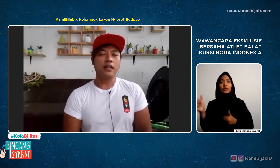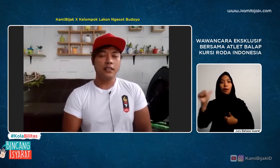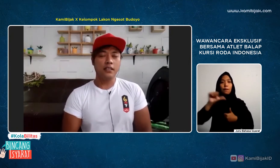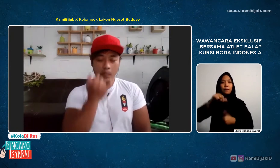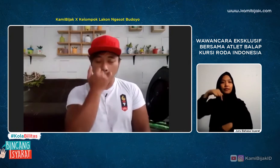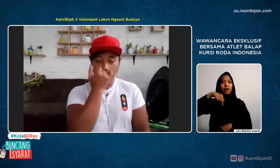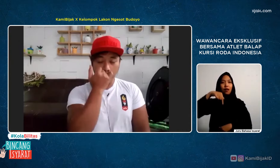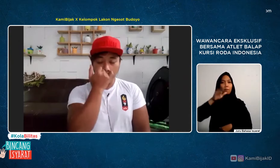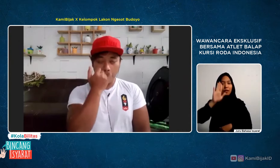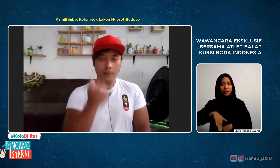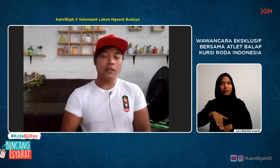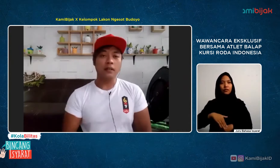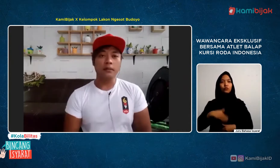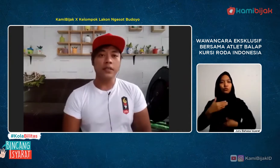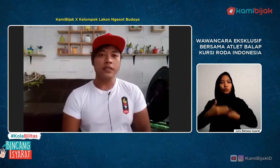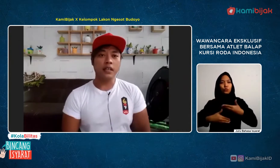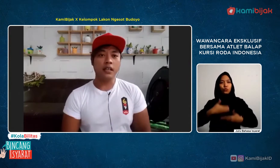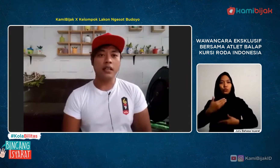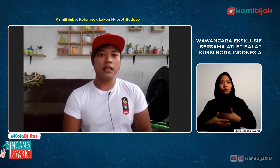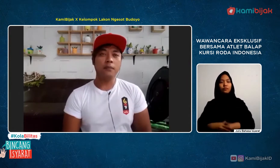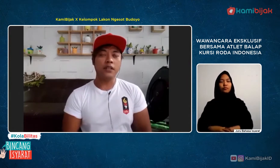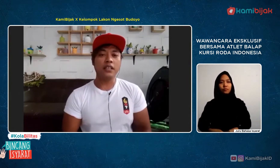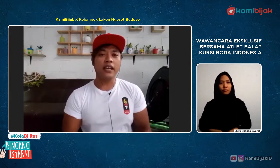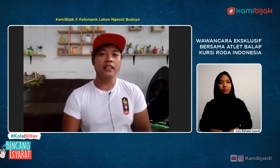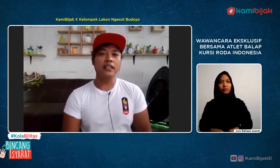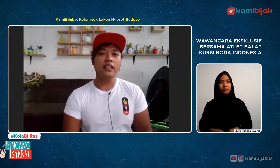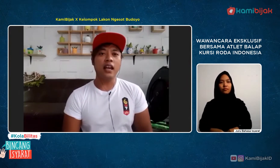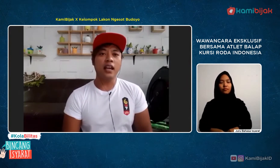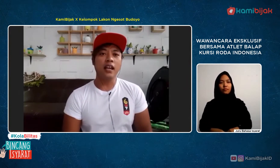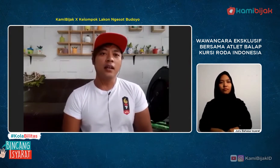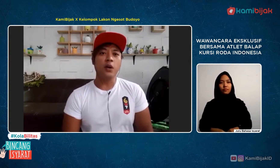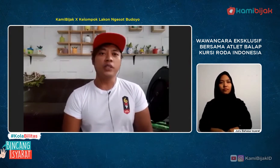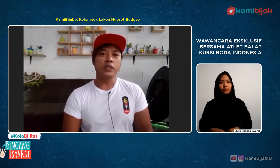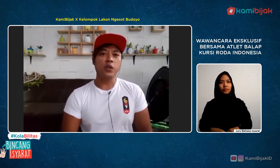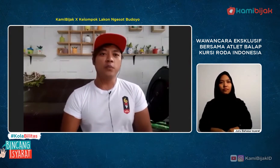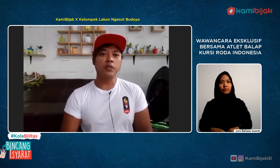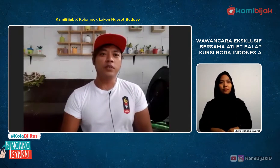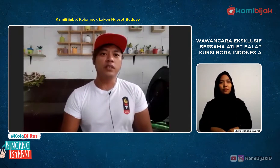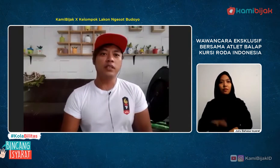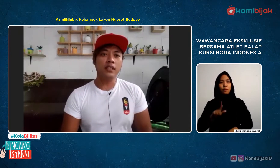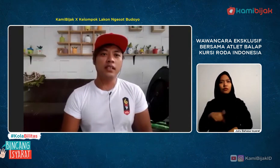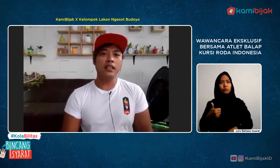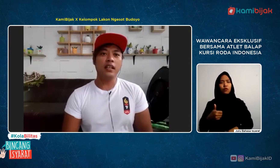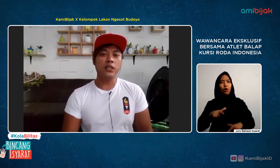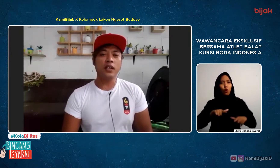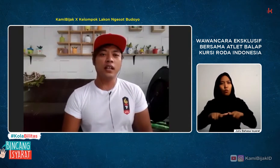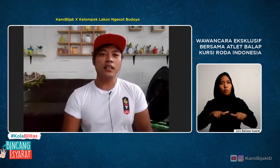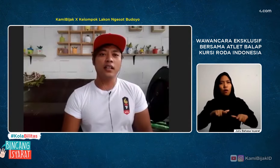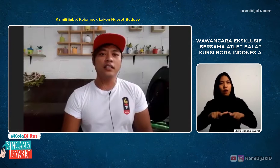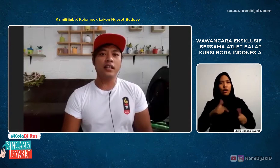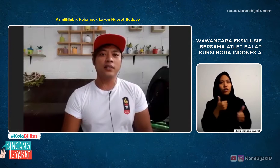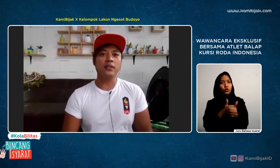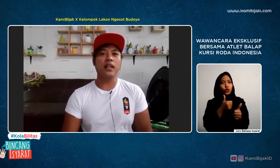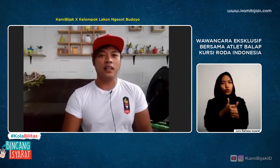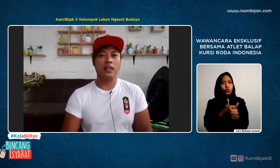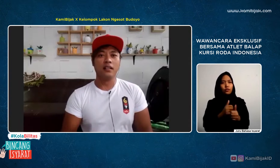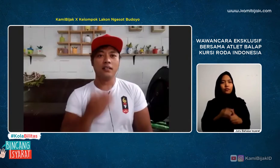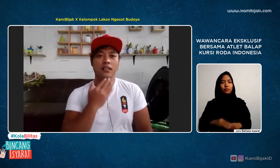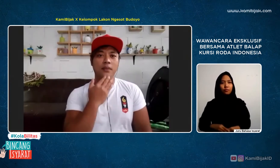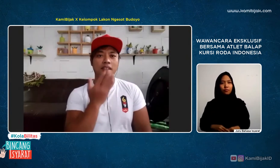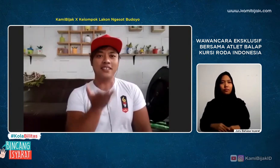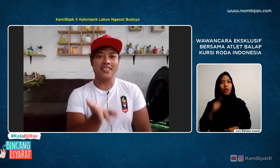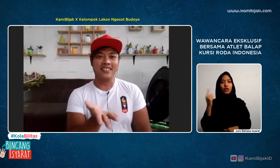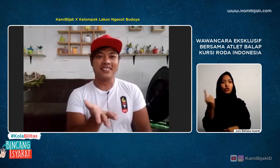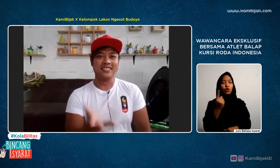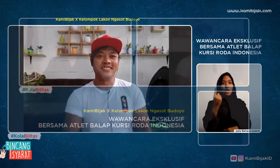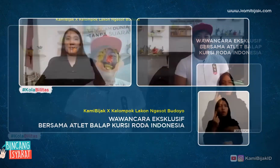alhamdulillah masih bisa bersaing di kompetisi-kompetisi nasional dan internasional.